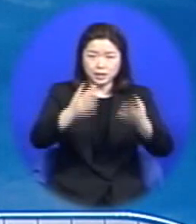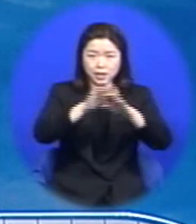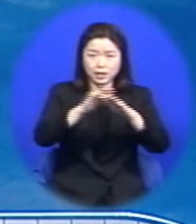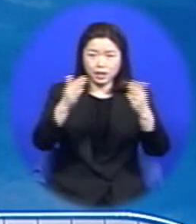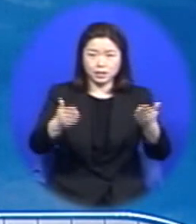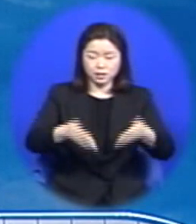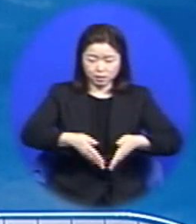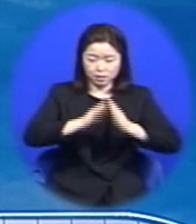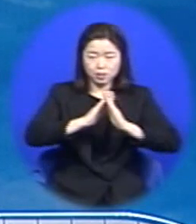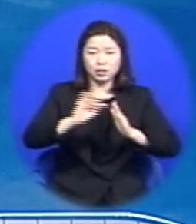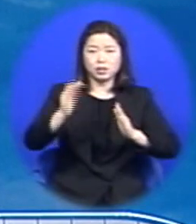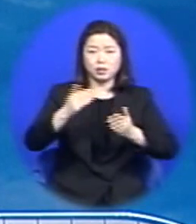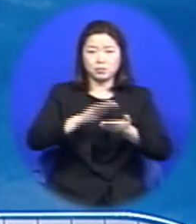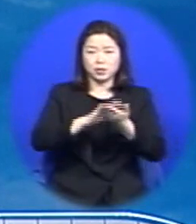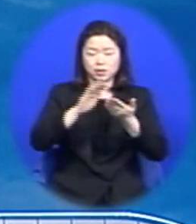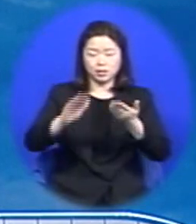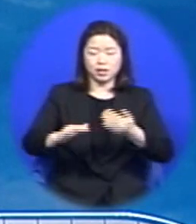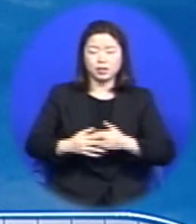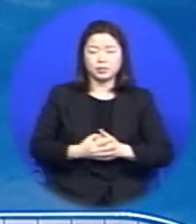겁니다.